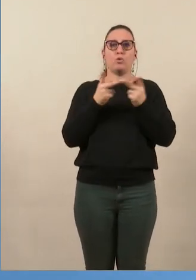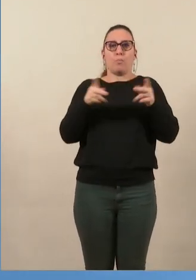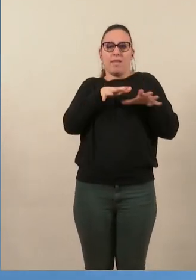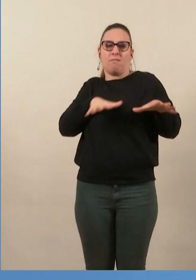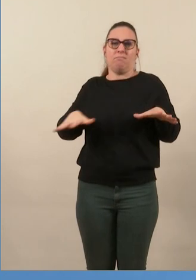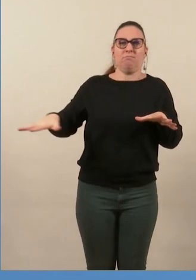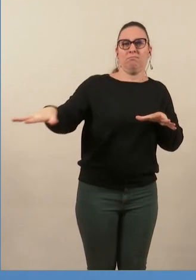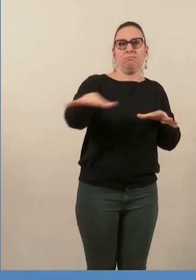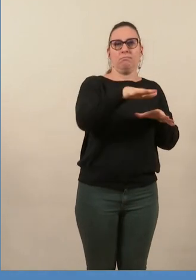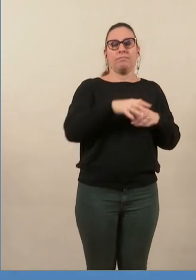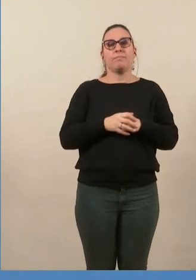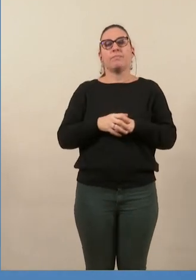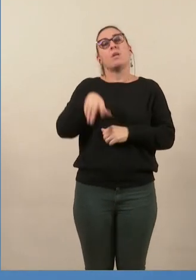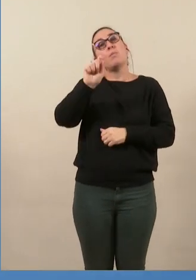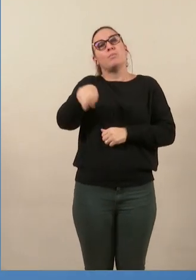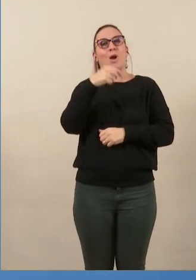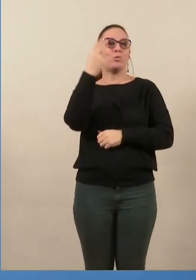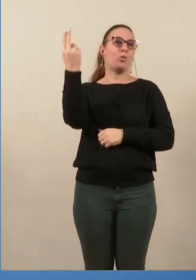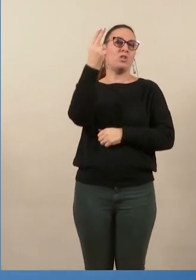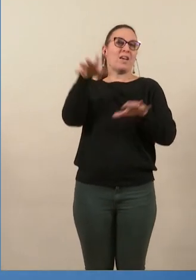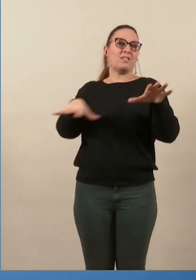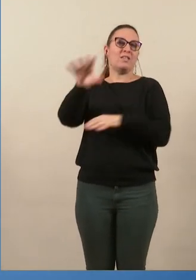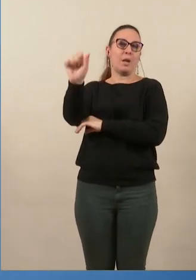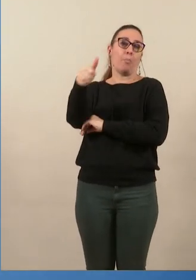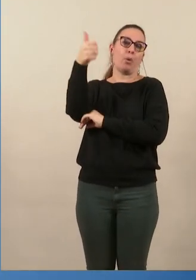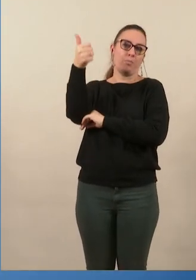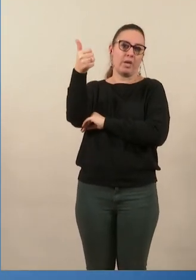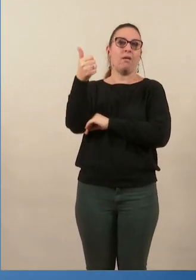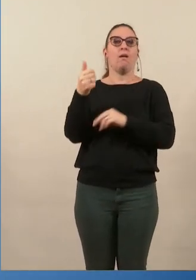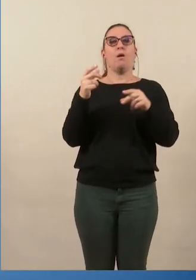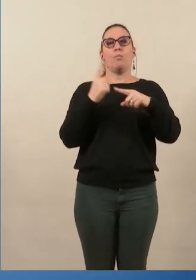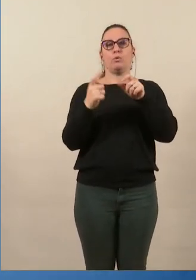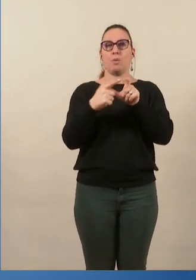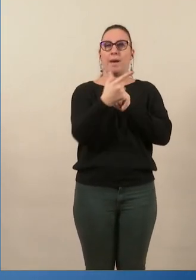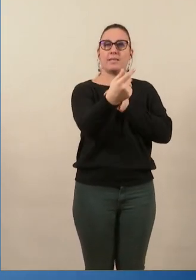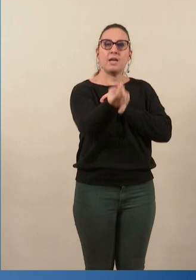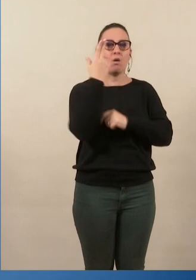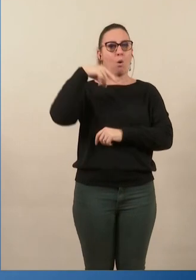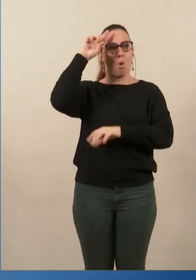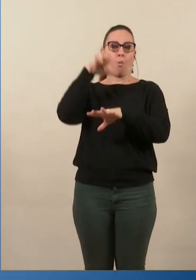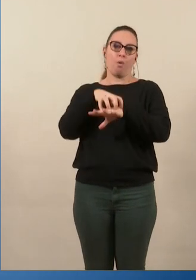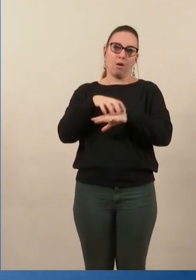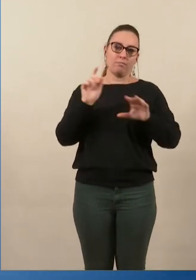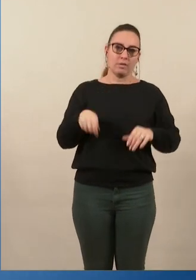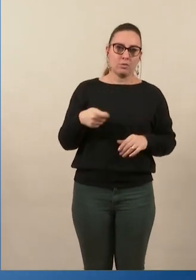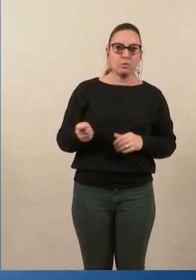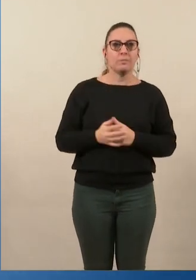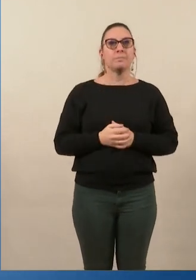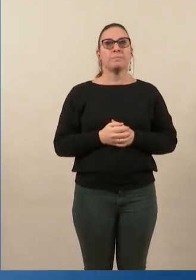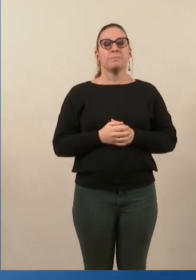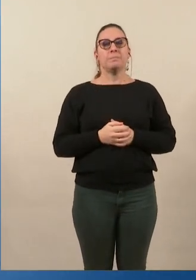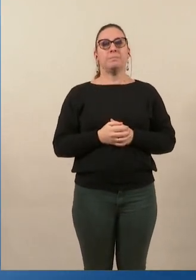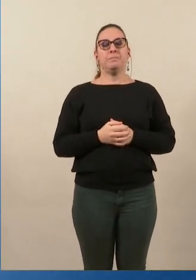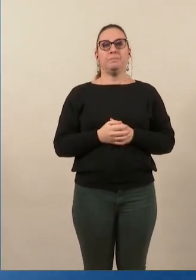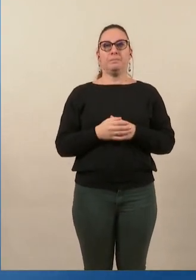après évidemment le domaine universitaire et l'ensemble Europole presquil affichant une telle